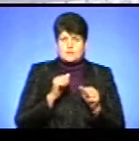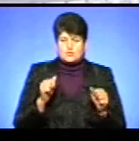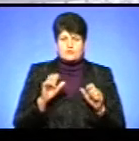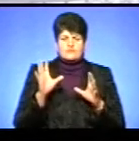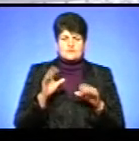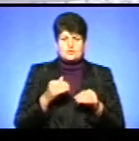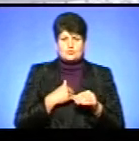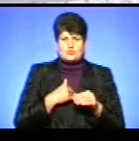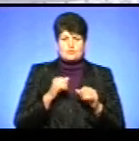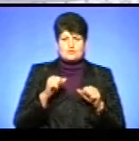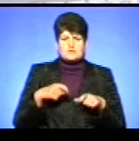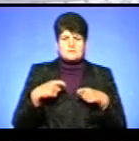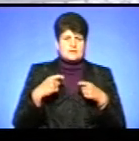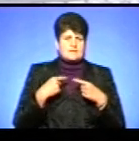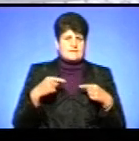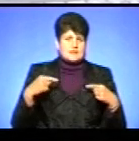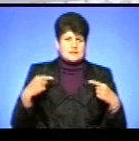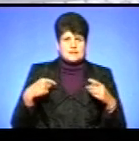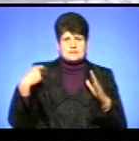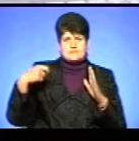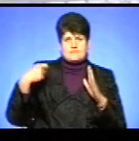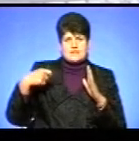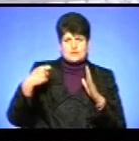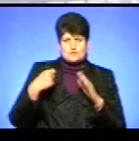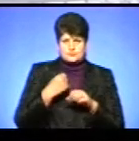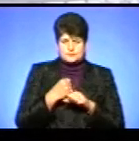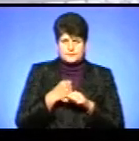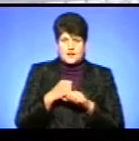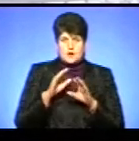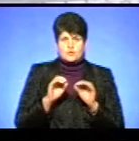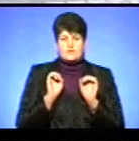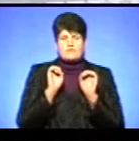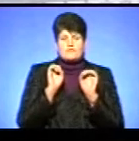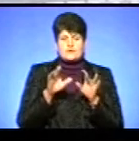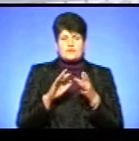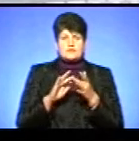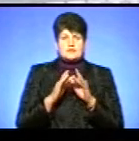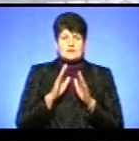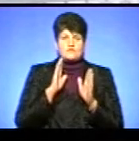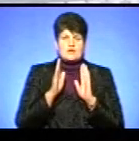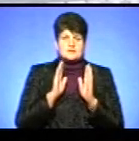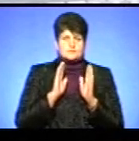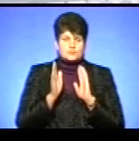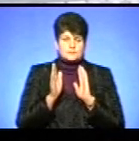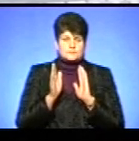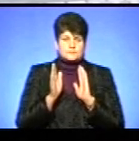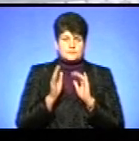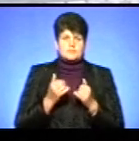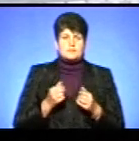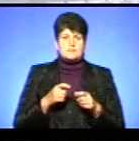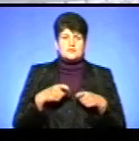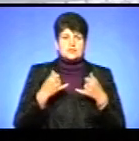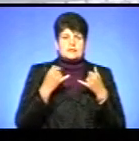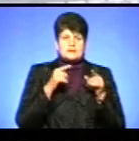можуть пробігти свою довільну дистанцію, записати відео коротеньке, яке вони потім викладуть у мережі Facebook з хештегом «Біжи заради тих, хто не